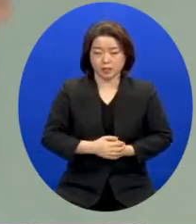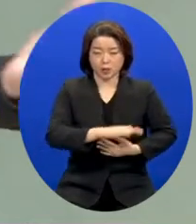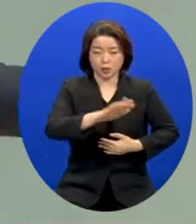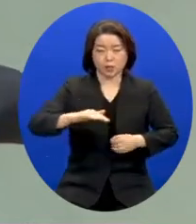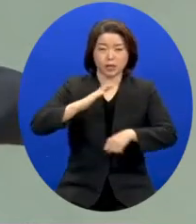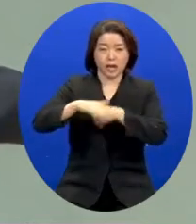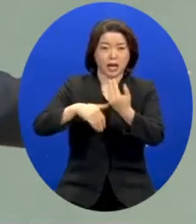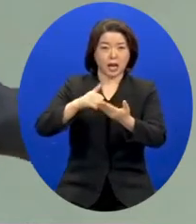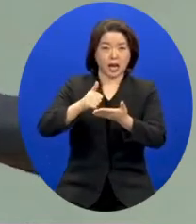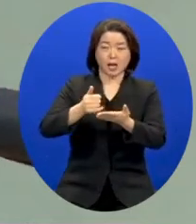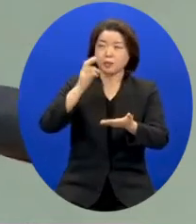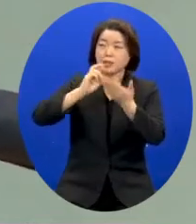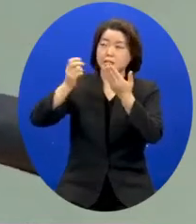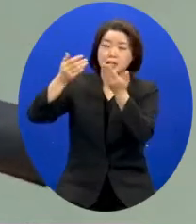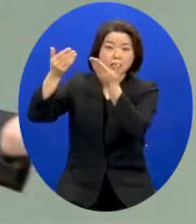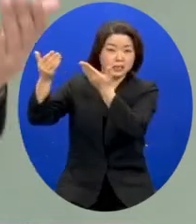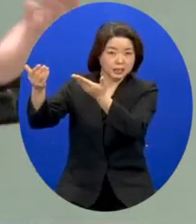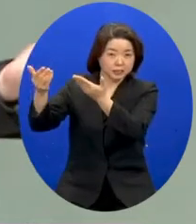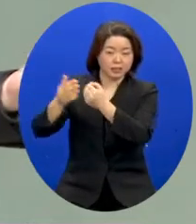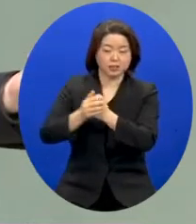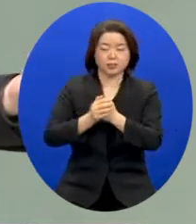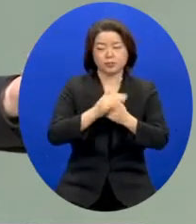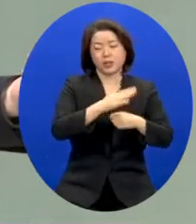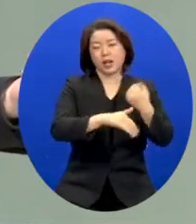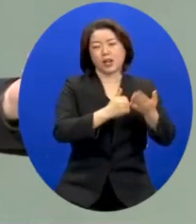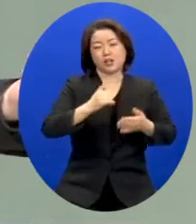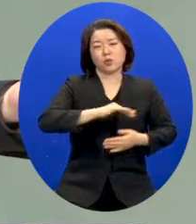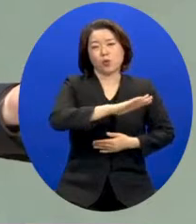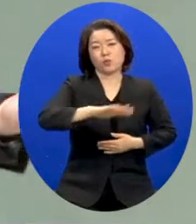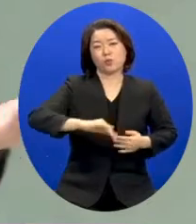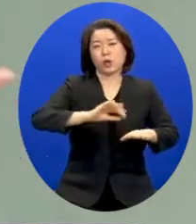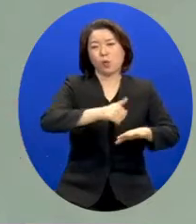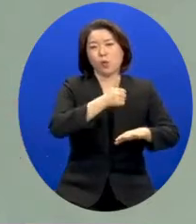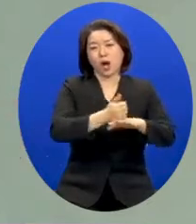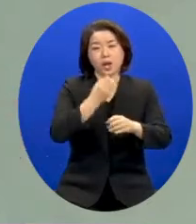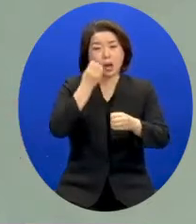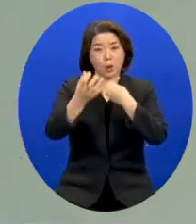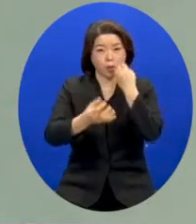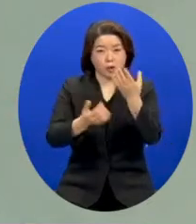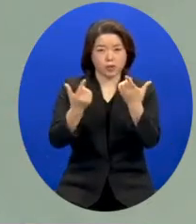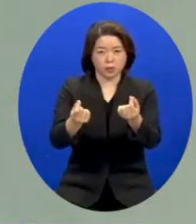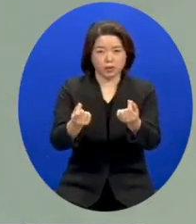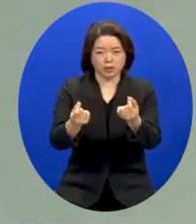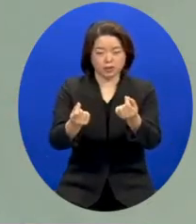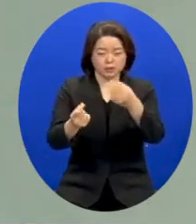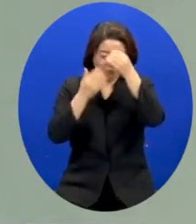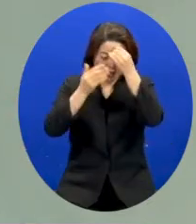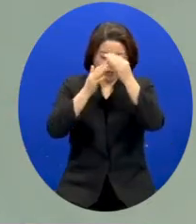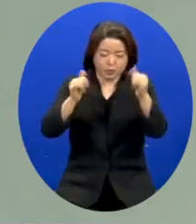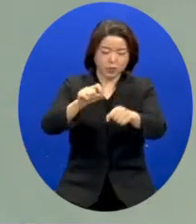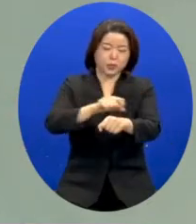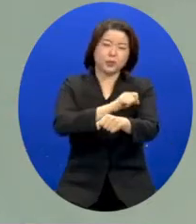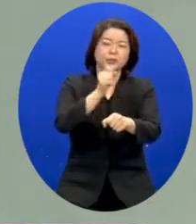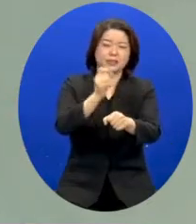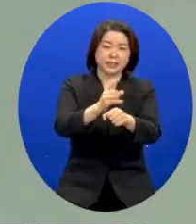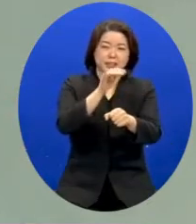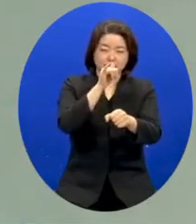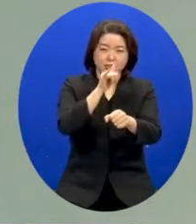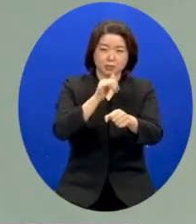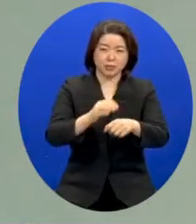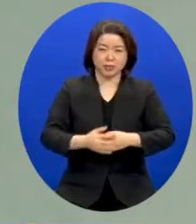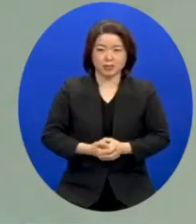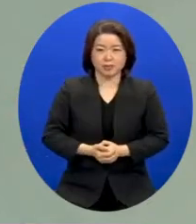것은 하나님이 우리의 왕이라고 하는 고백입니다. 성도들의 특징인 거죠. 시편 23편에